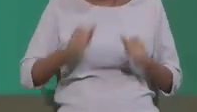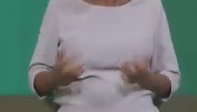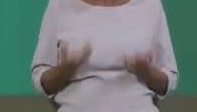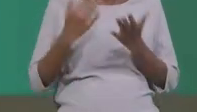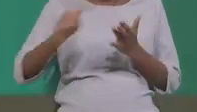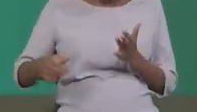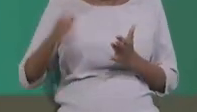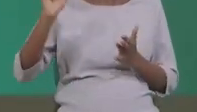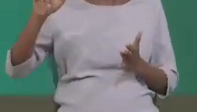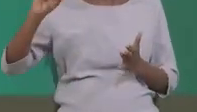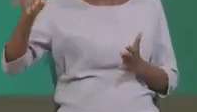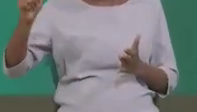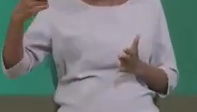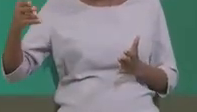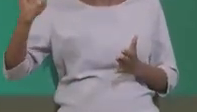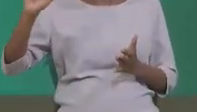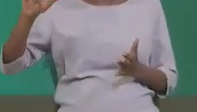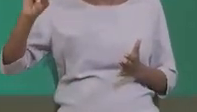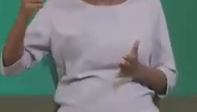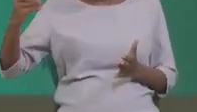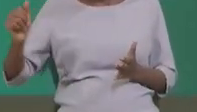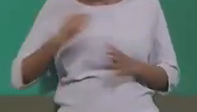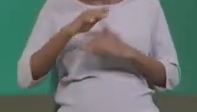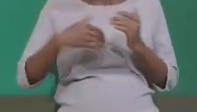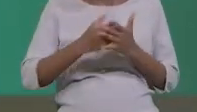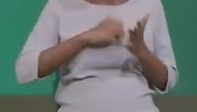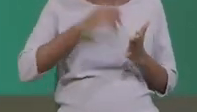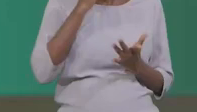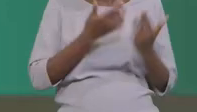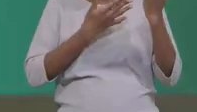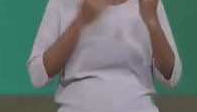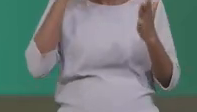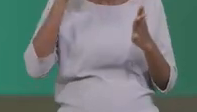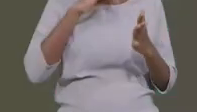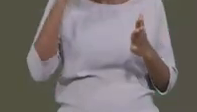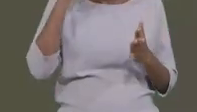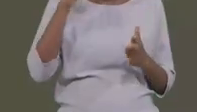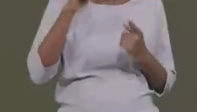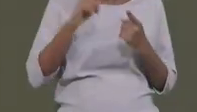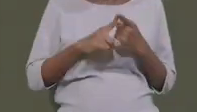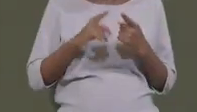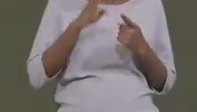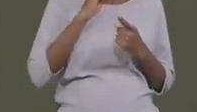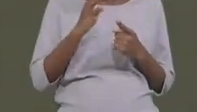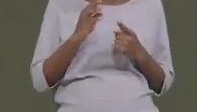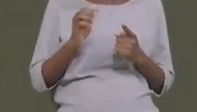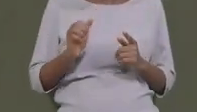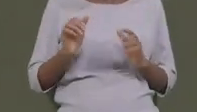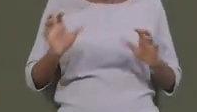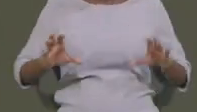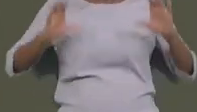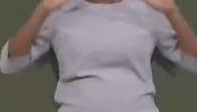C'est moi qui les ai suscités. Je peux susciter notre Élie, un autre Élisée, un autre Ézéchiel. Ce que j'attends, c'est pour que tu sois